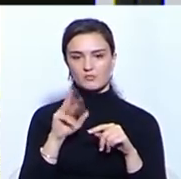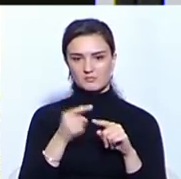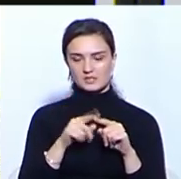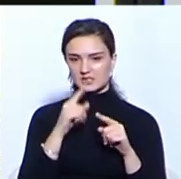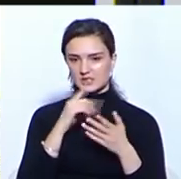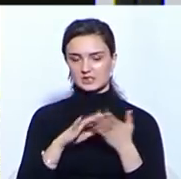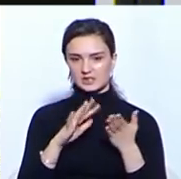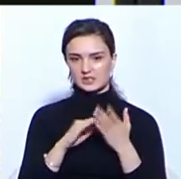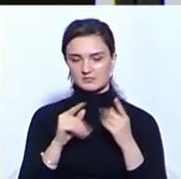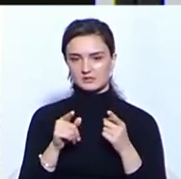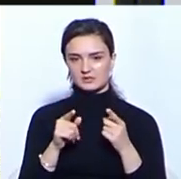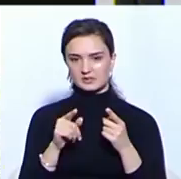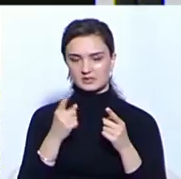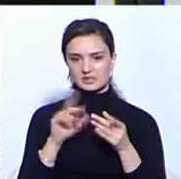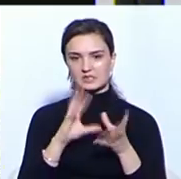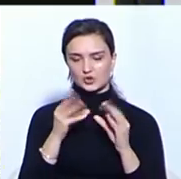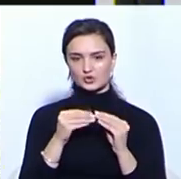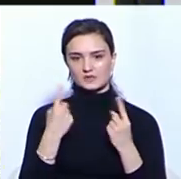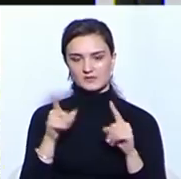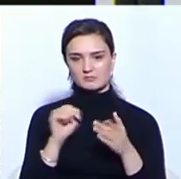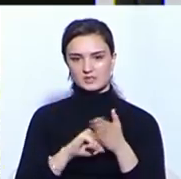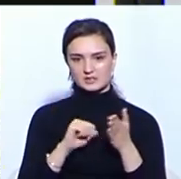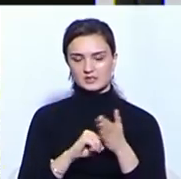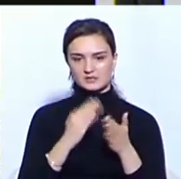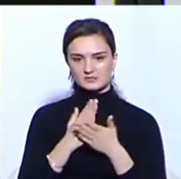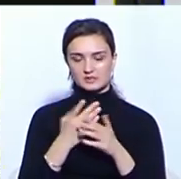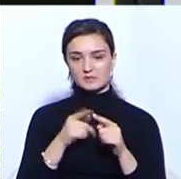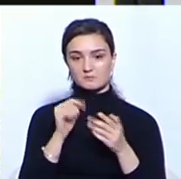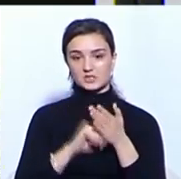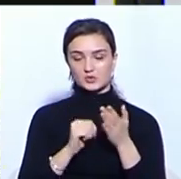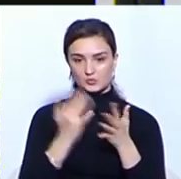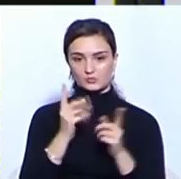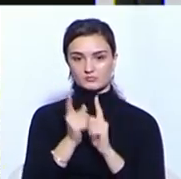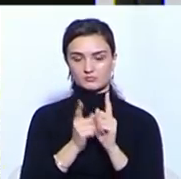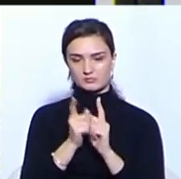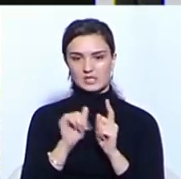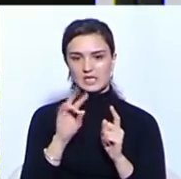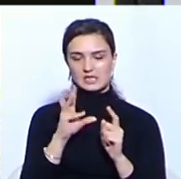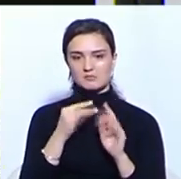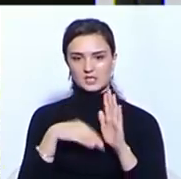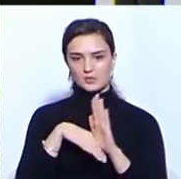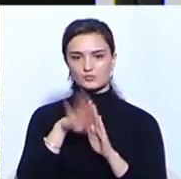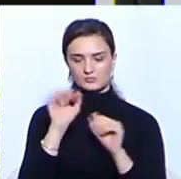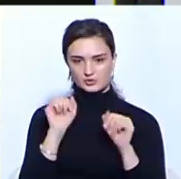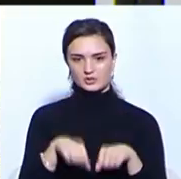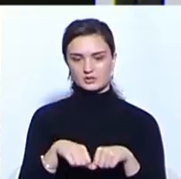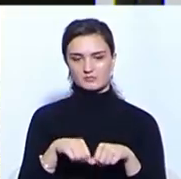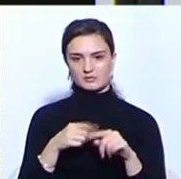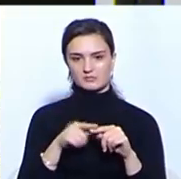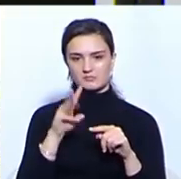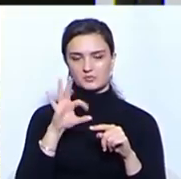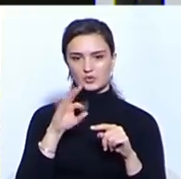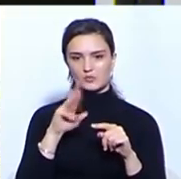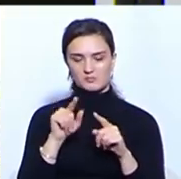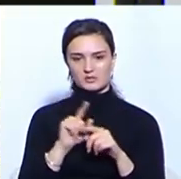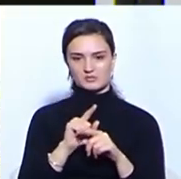ასეთ სისხლდენებს ერთი საერთო სხვა მიზეზი აქვს და ის მიზეზი თუ მოგვარდა, მაშინ ანემიის გაუმჯობესება შეიძლება და მიომის